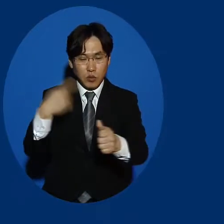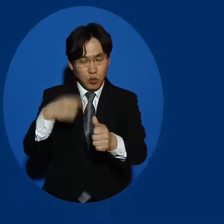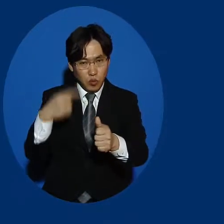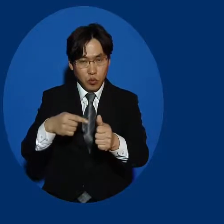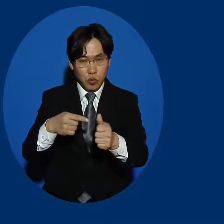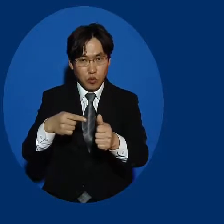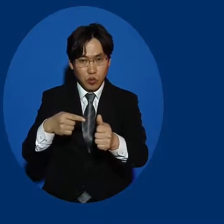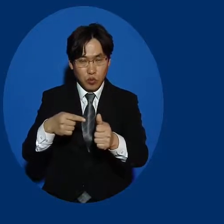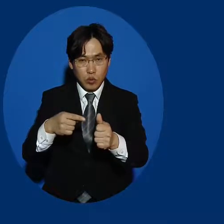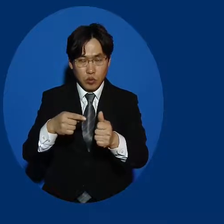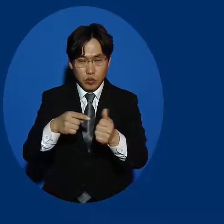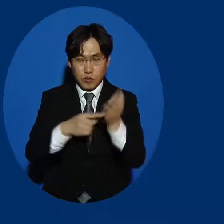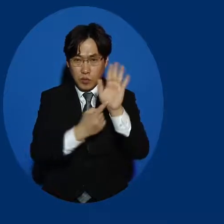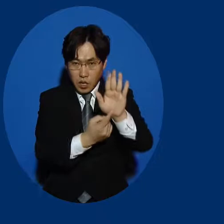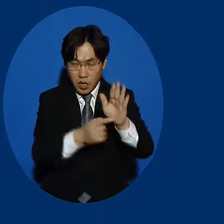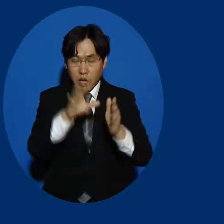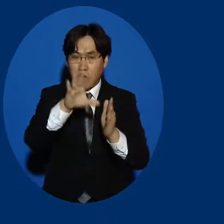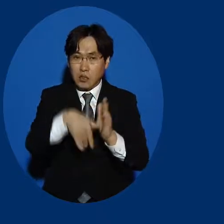보면